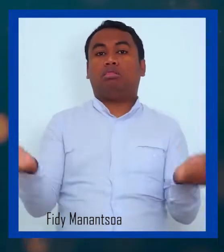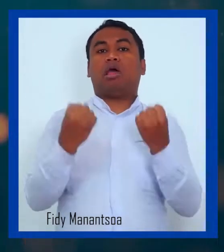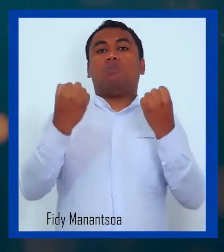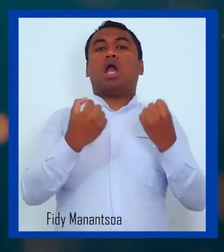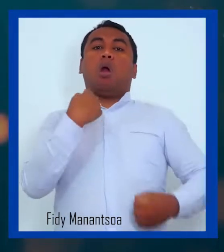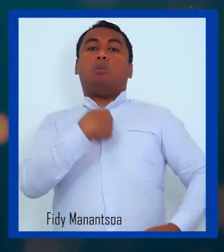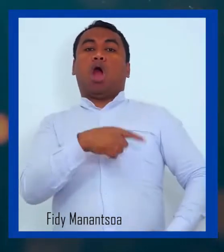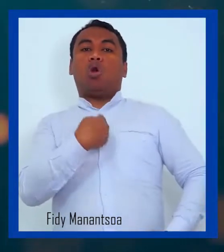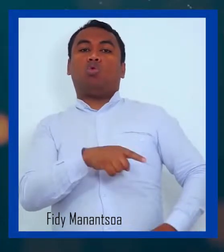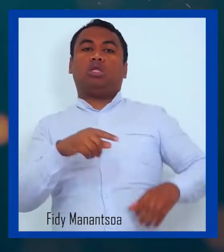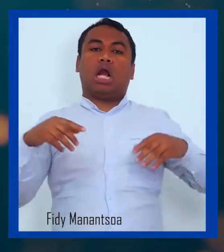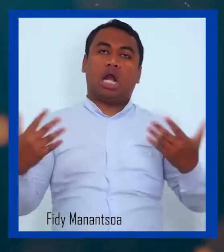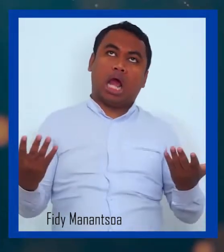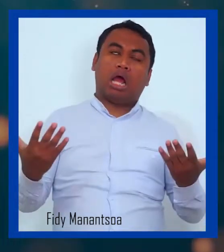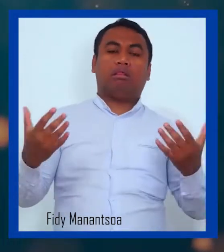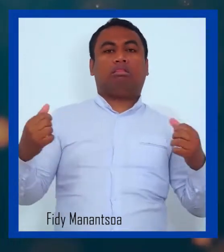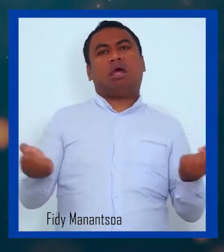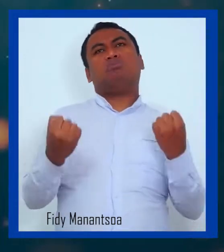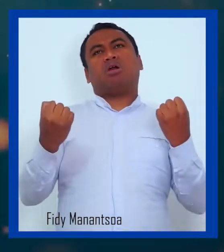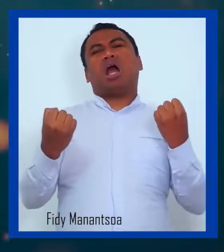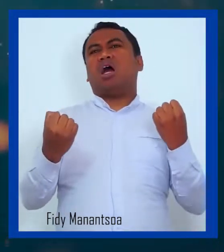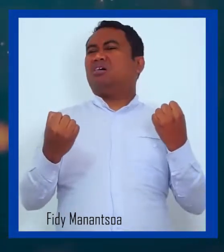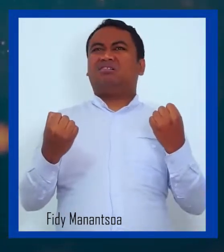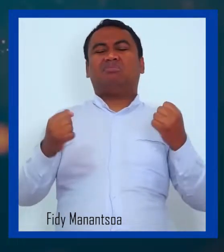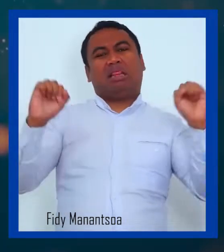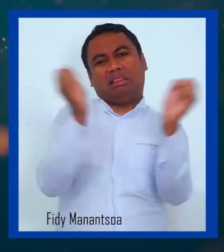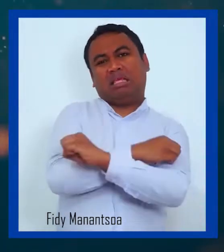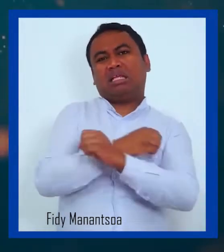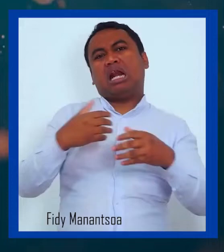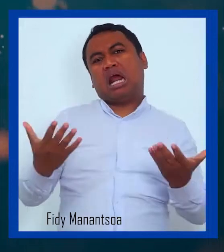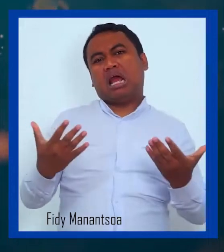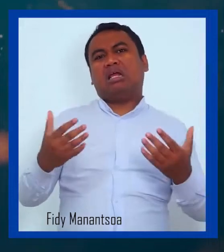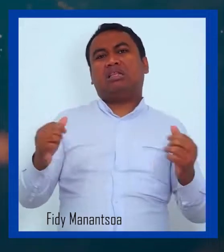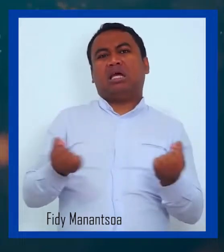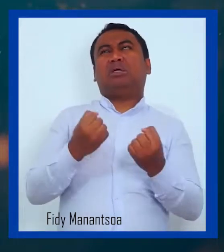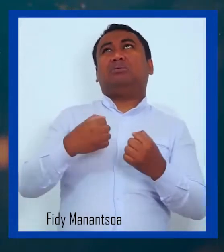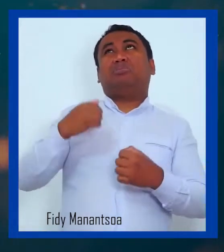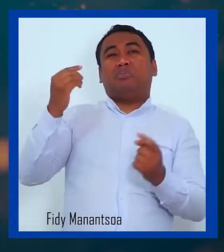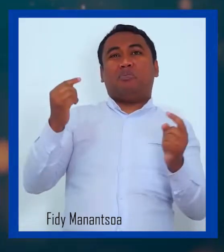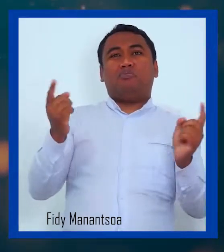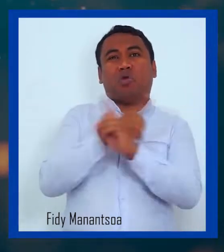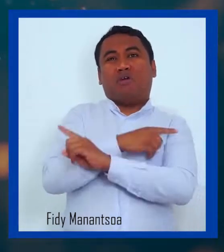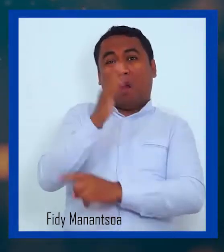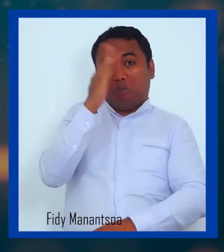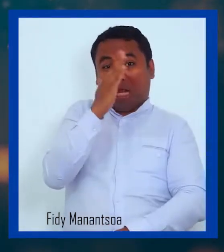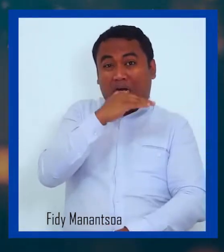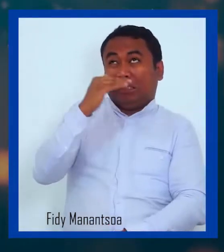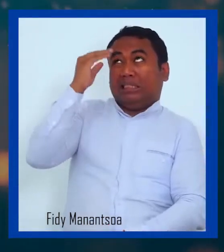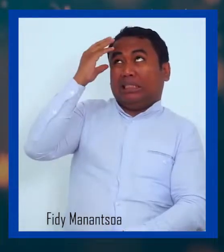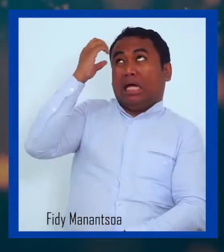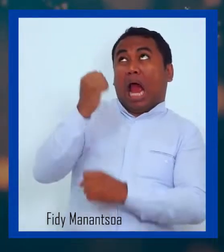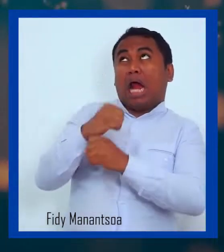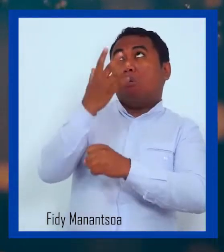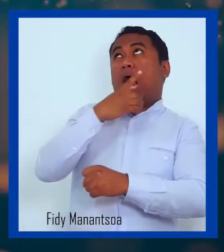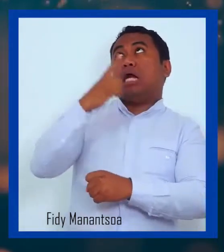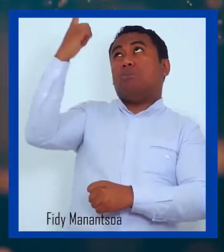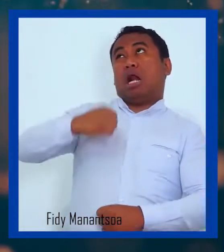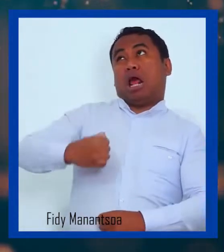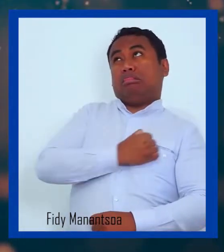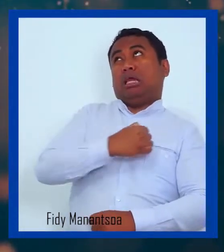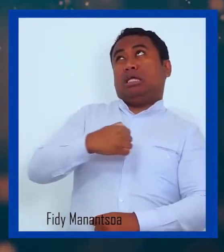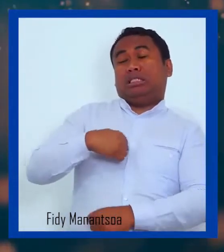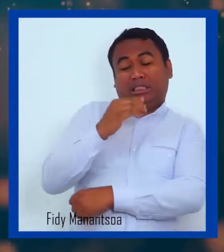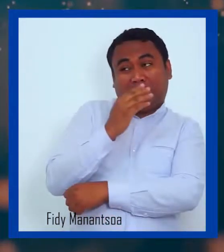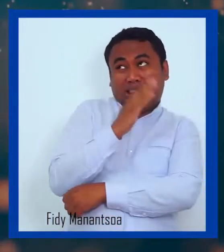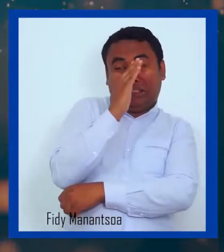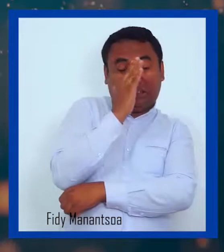nety araka ny sitrapon'Andriamanitra izy dia lasa nieritreritra hoe tsy tian'Andriamanitra, tezitra amiko Andriamanitra, sosotra amiko Andriamanitra. Izany